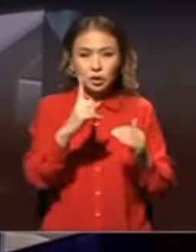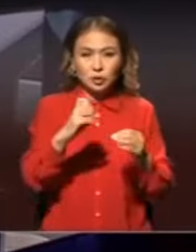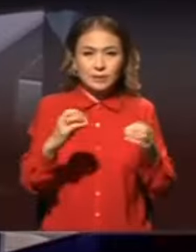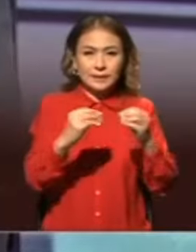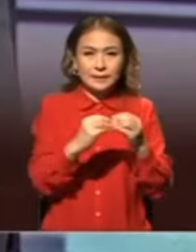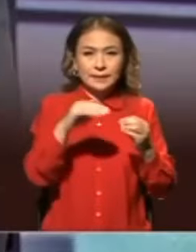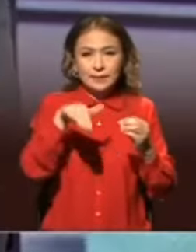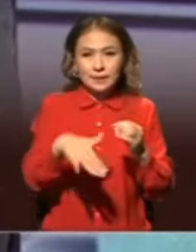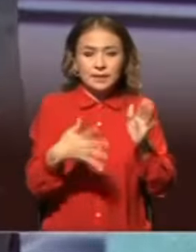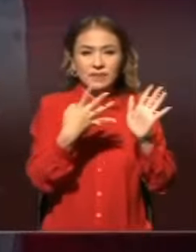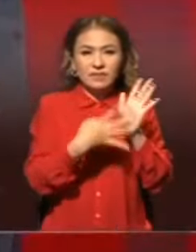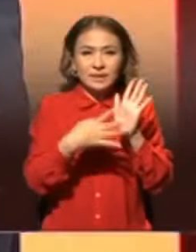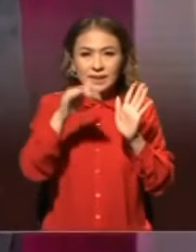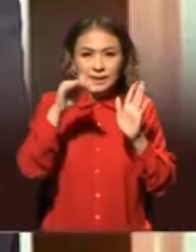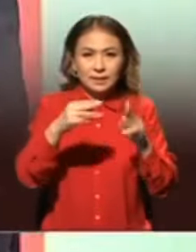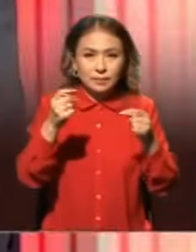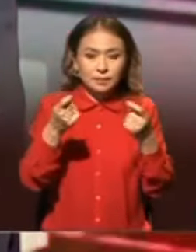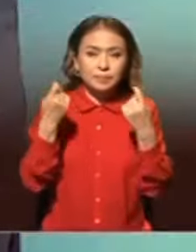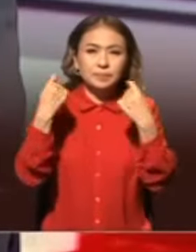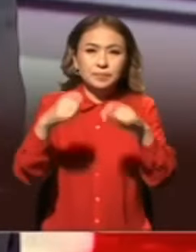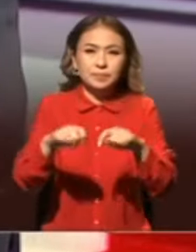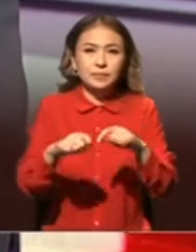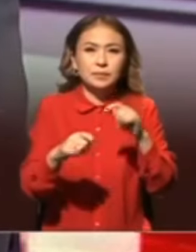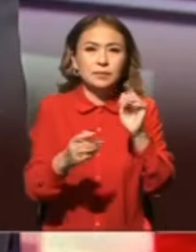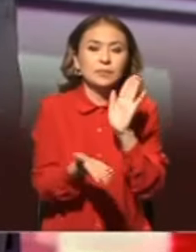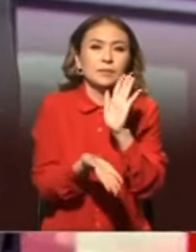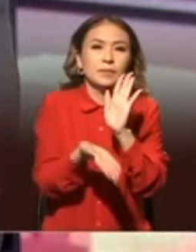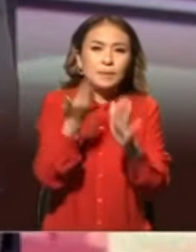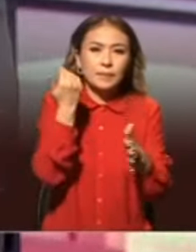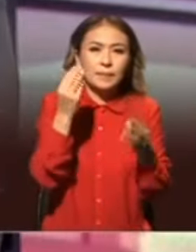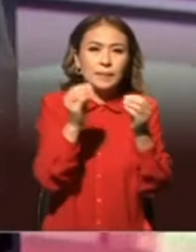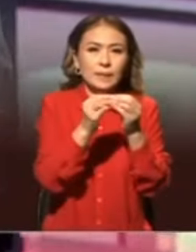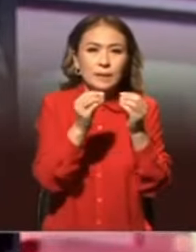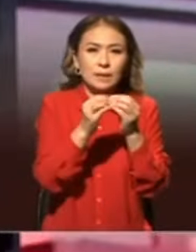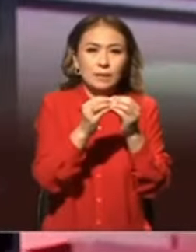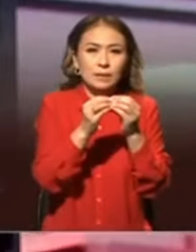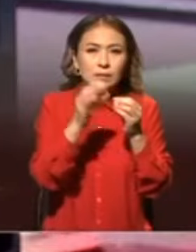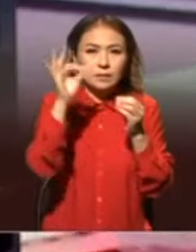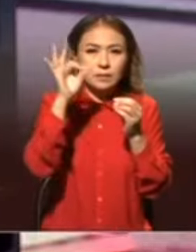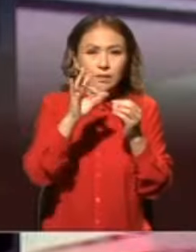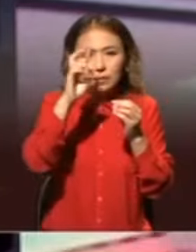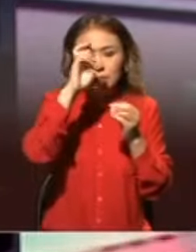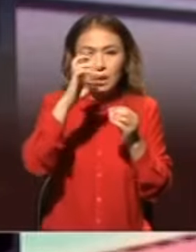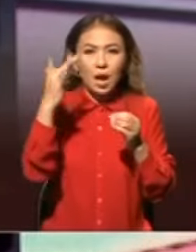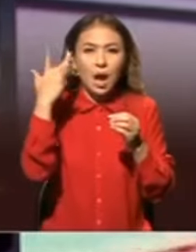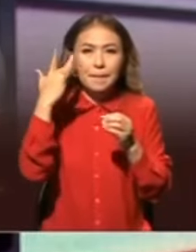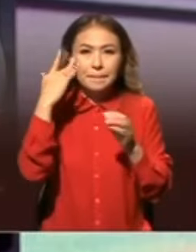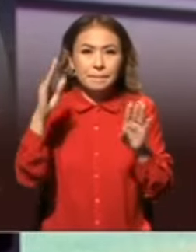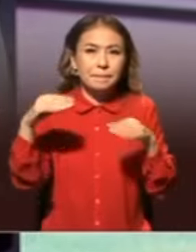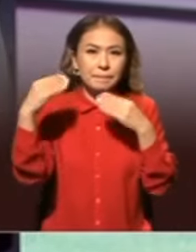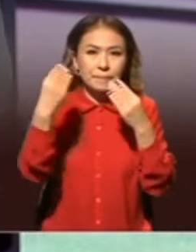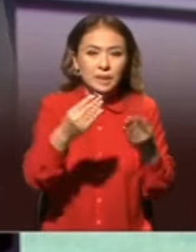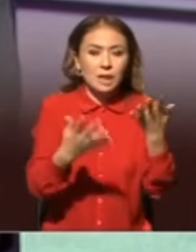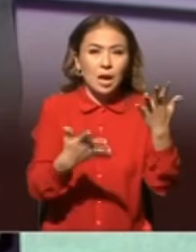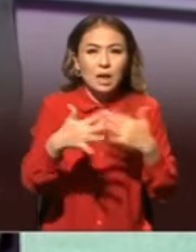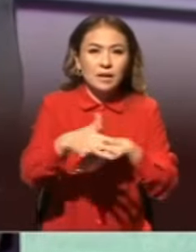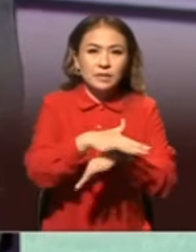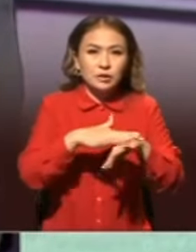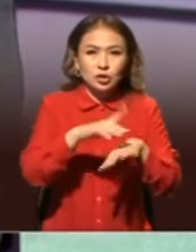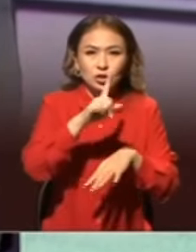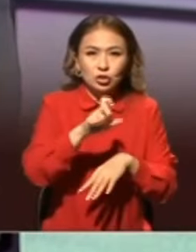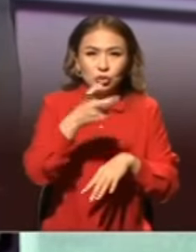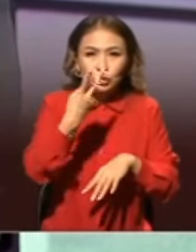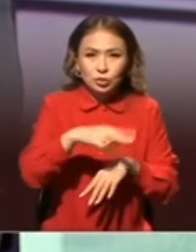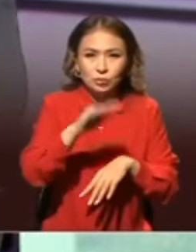мыңға немесе 90 мыңға, сол 120-дан 110 мыңды алып сайды, үстінде 10 мың теңгесін субсидия қылып береді Америка. Егер ол нарықта 120